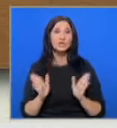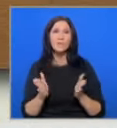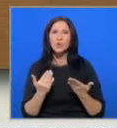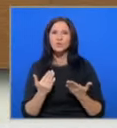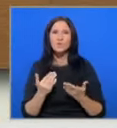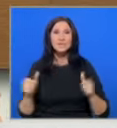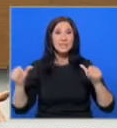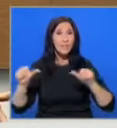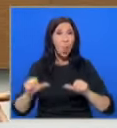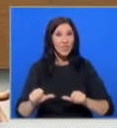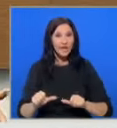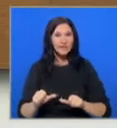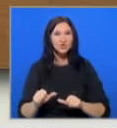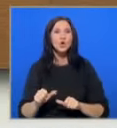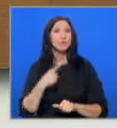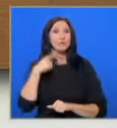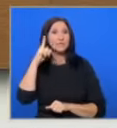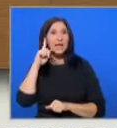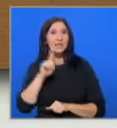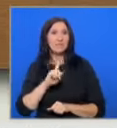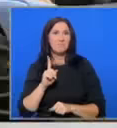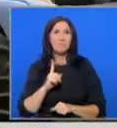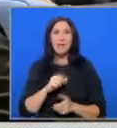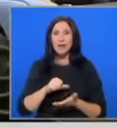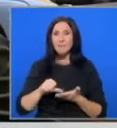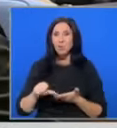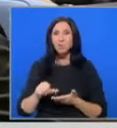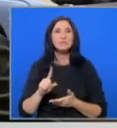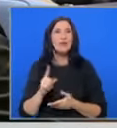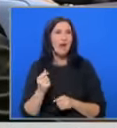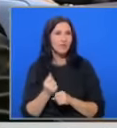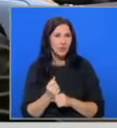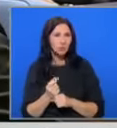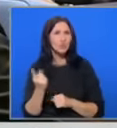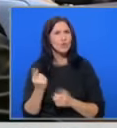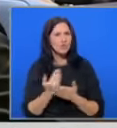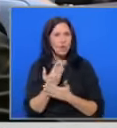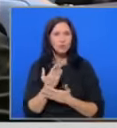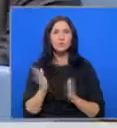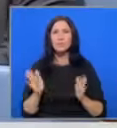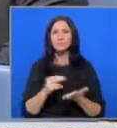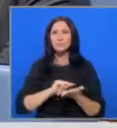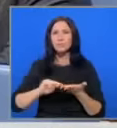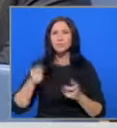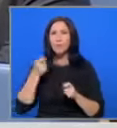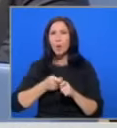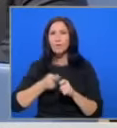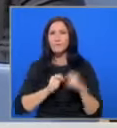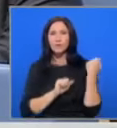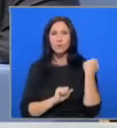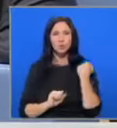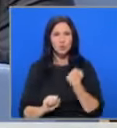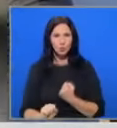с саботаж от незнание или некадърност или неграмотност още в самото начало. Започвате да пишете поправки в